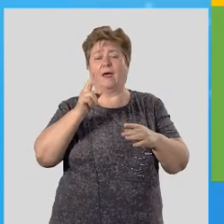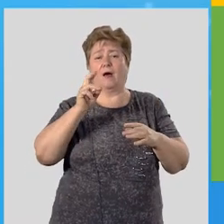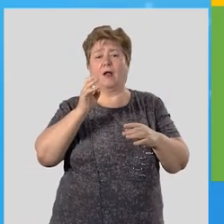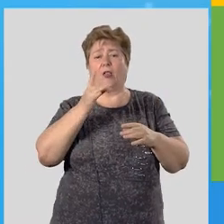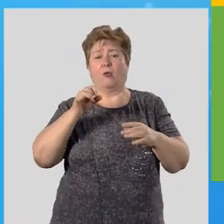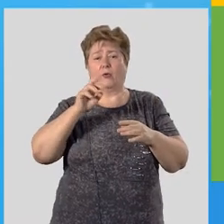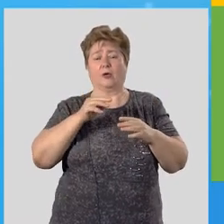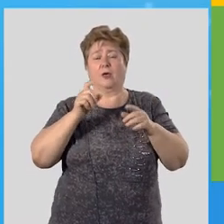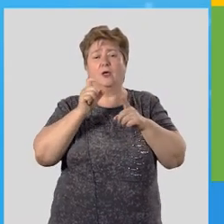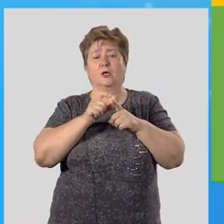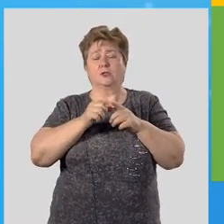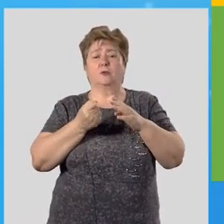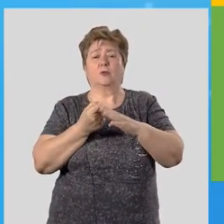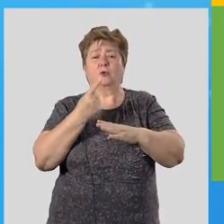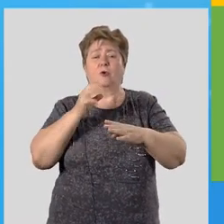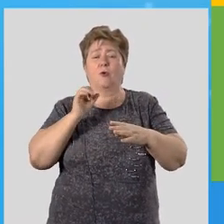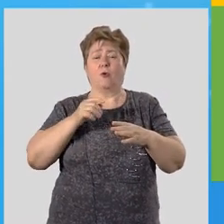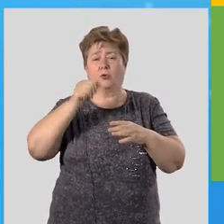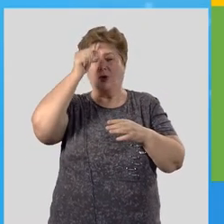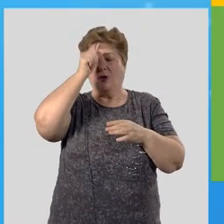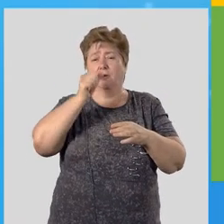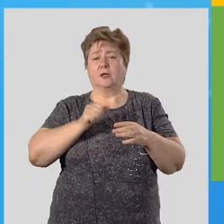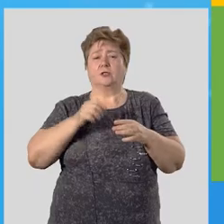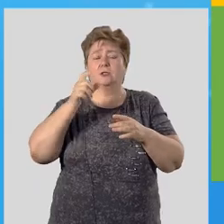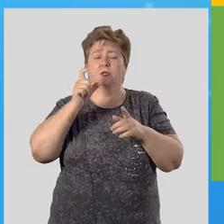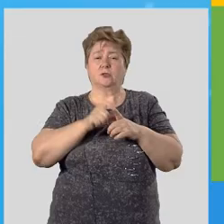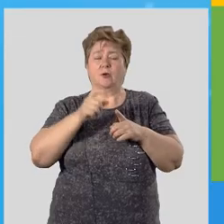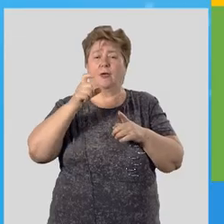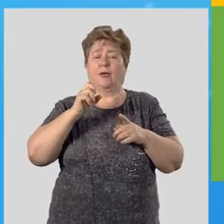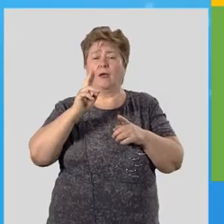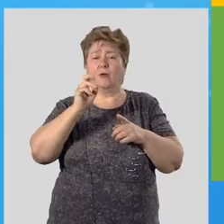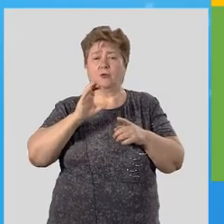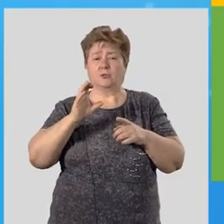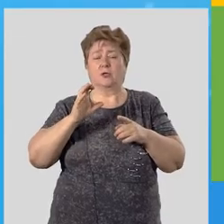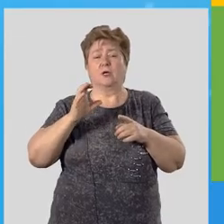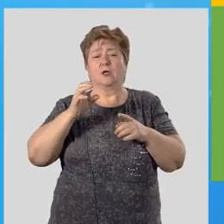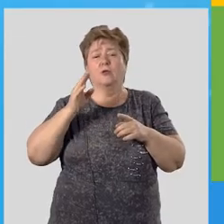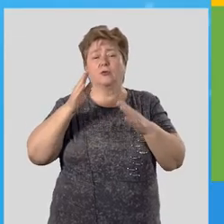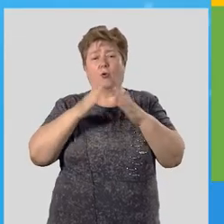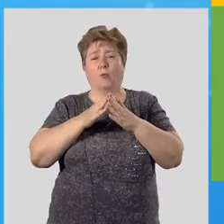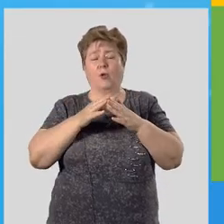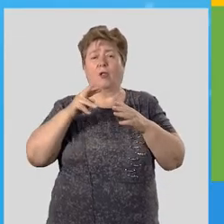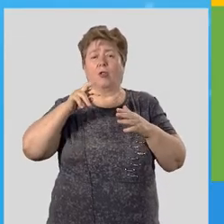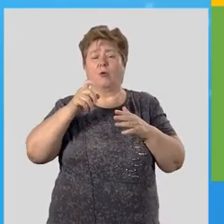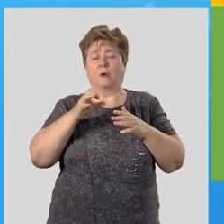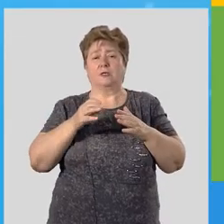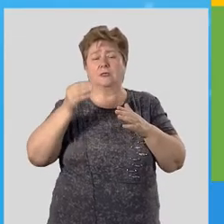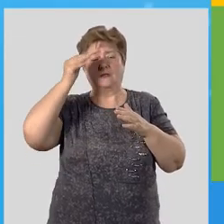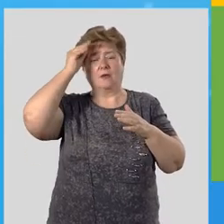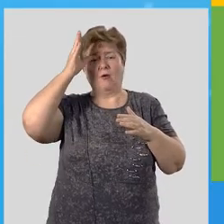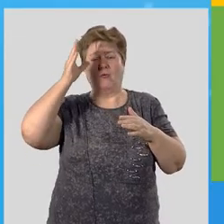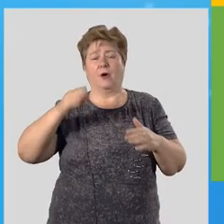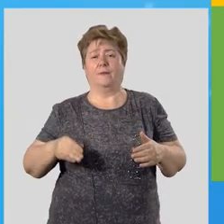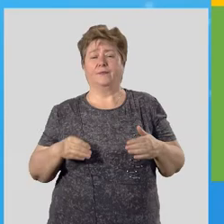Экология. Термин происходит от греческих слов «экос» – «дом», «логос» –